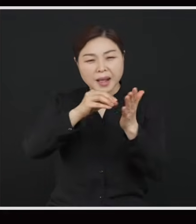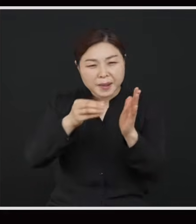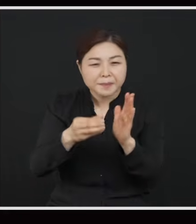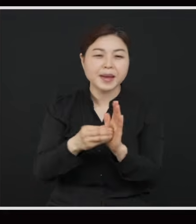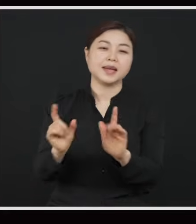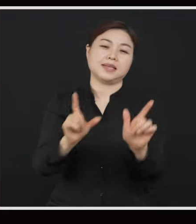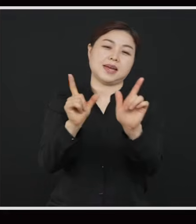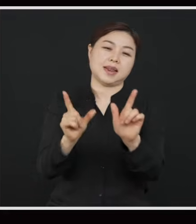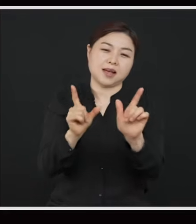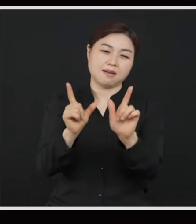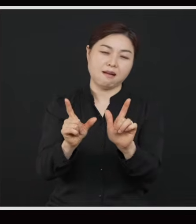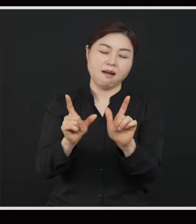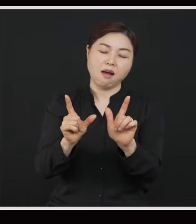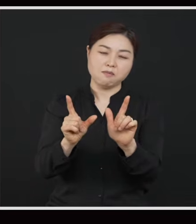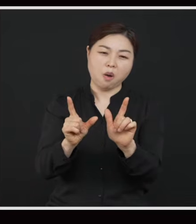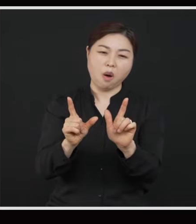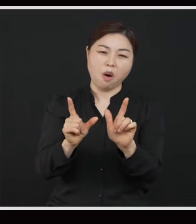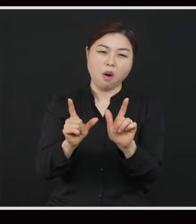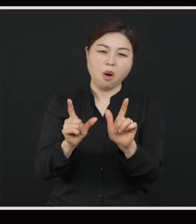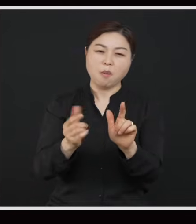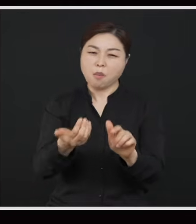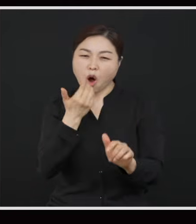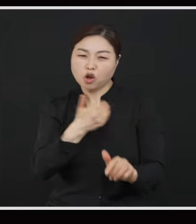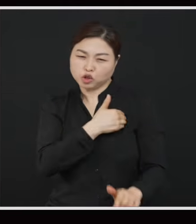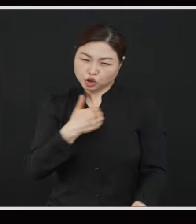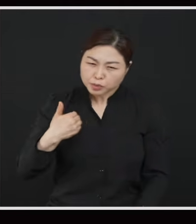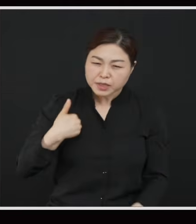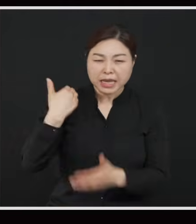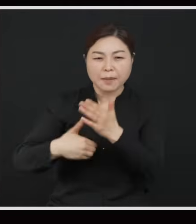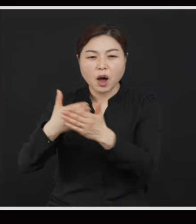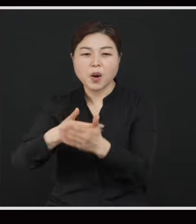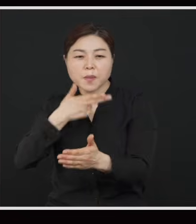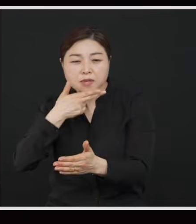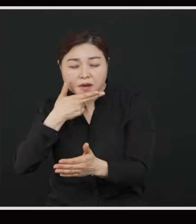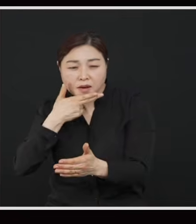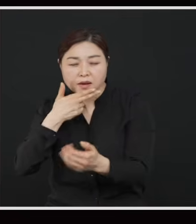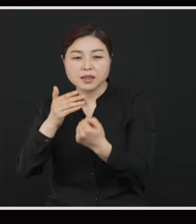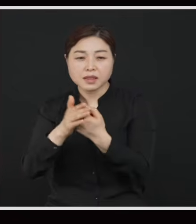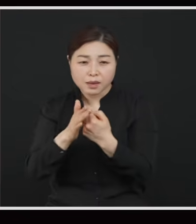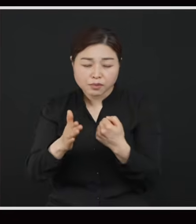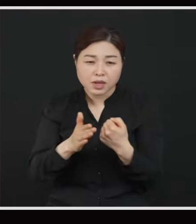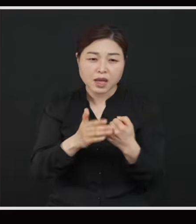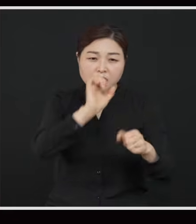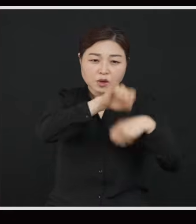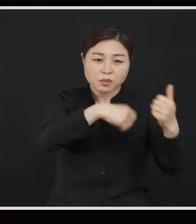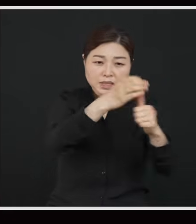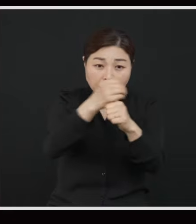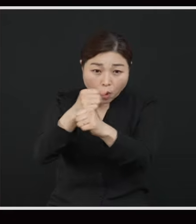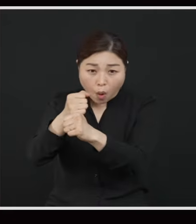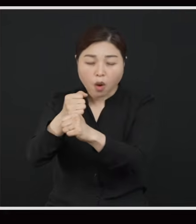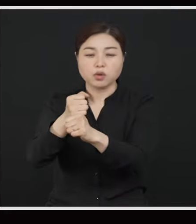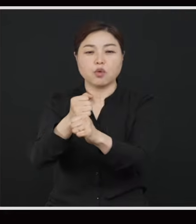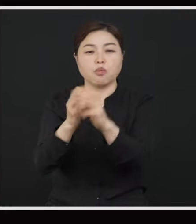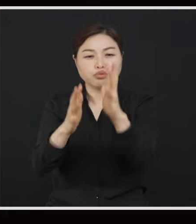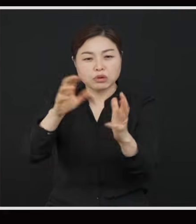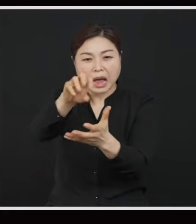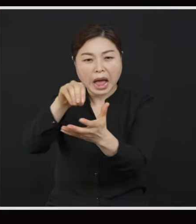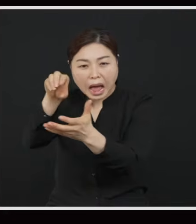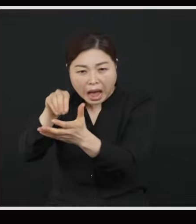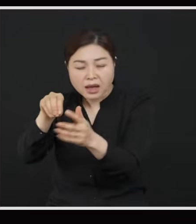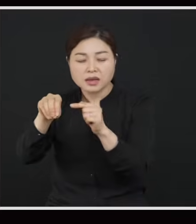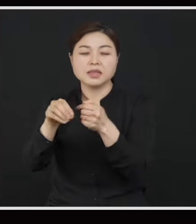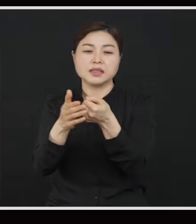정도로 하고 풍족하지 않기 때문에 그 아프리카에 아직도 남아있는 수렵 채집 종족들은 인구가 그렇게 늘지는